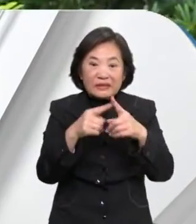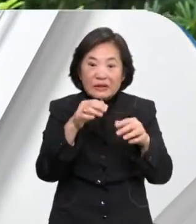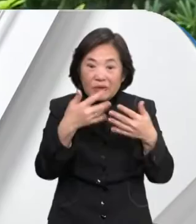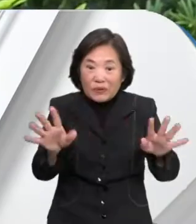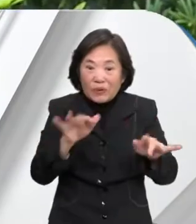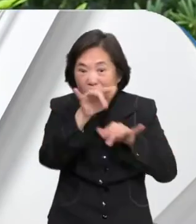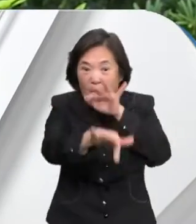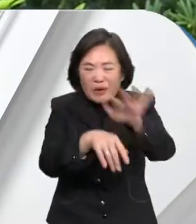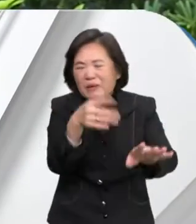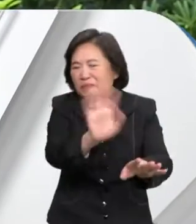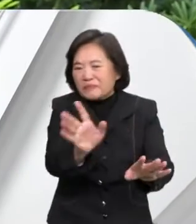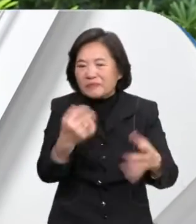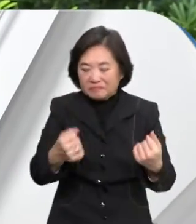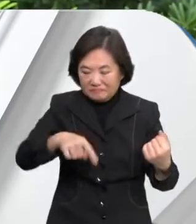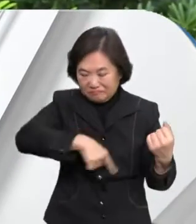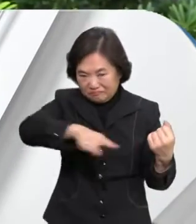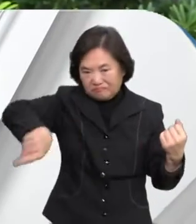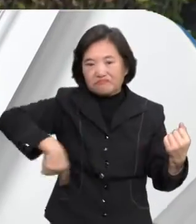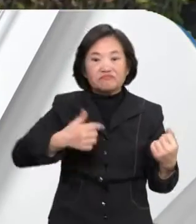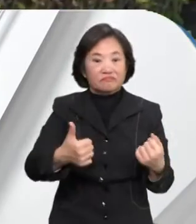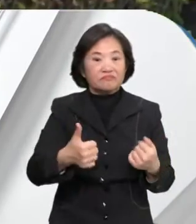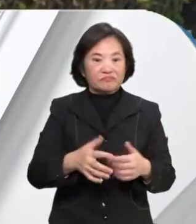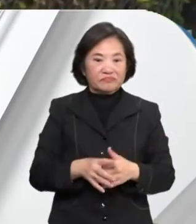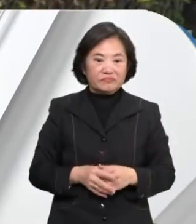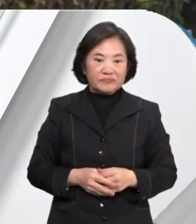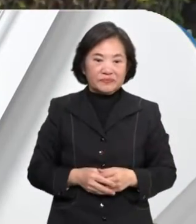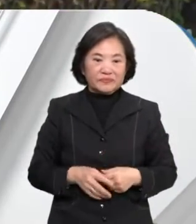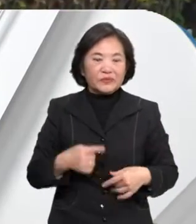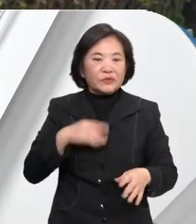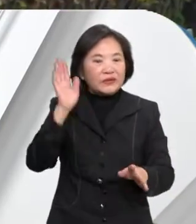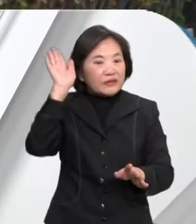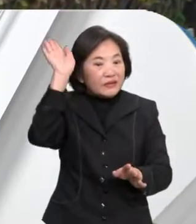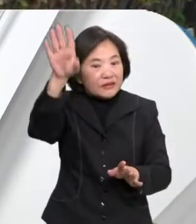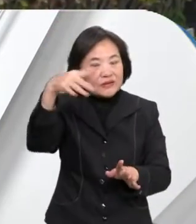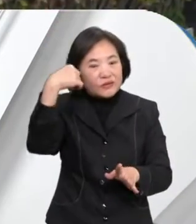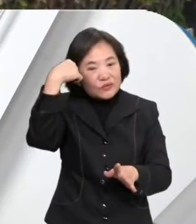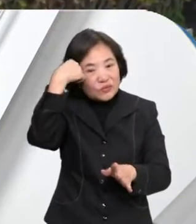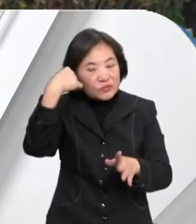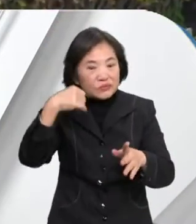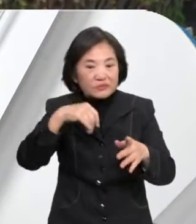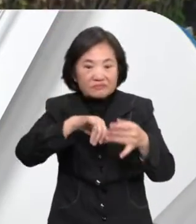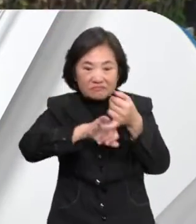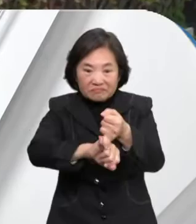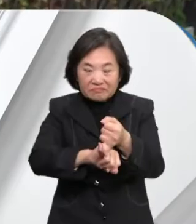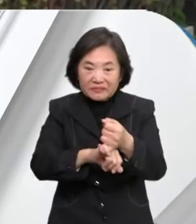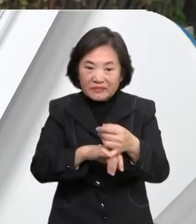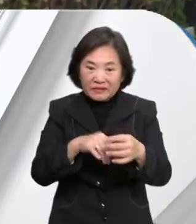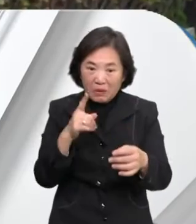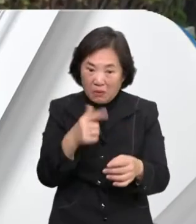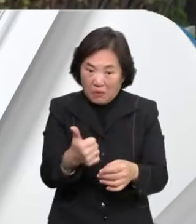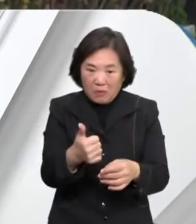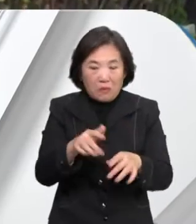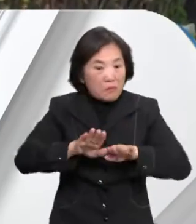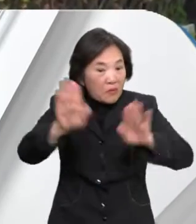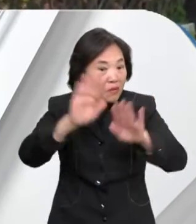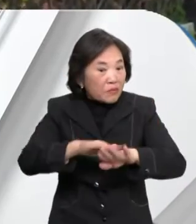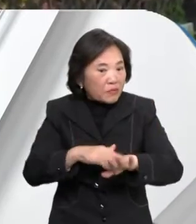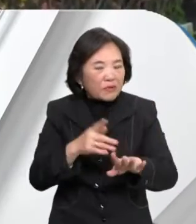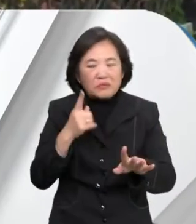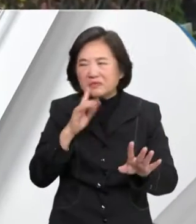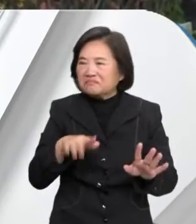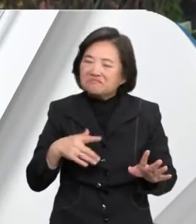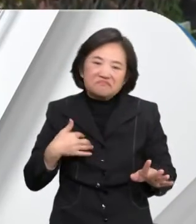不要跑去人多的地方，这样子一定是最好的。 对于未来的住宿率并不是那么的乐观，所以呢，我们有推出一